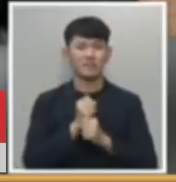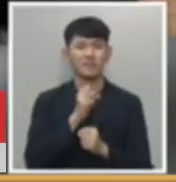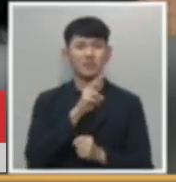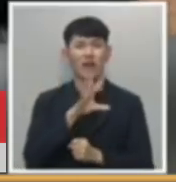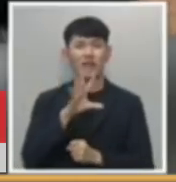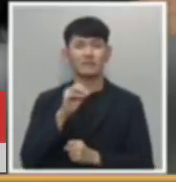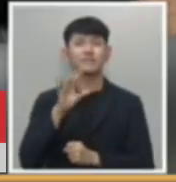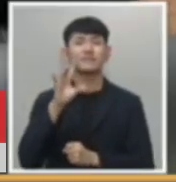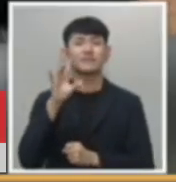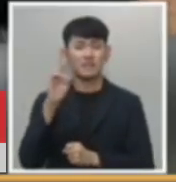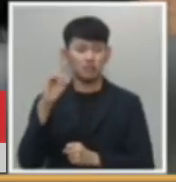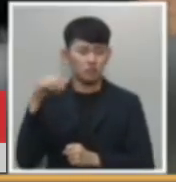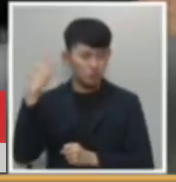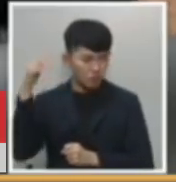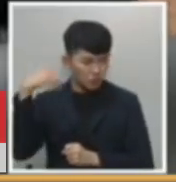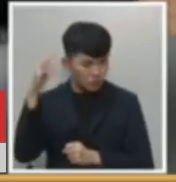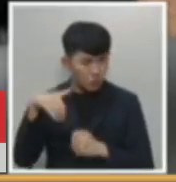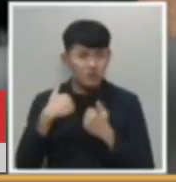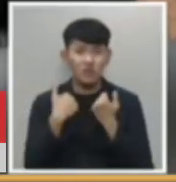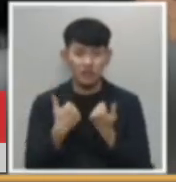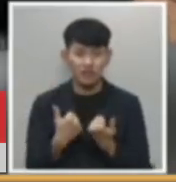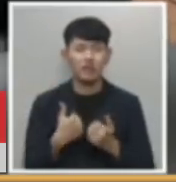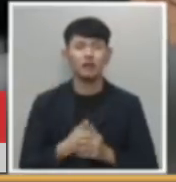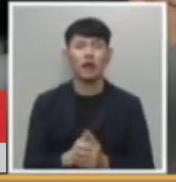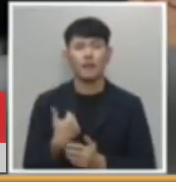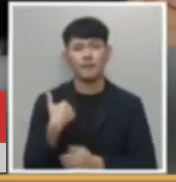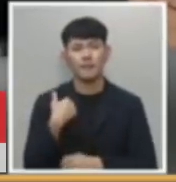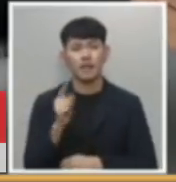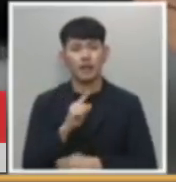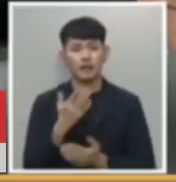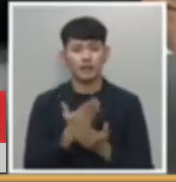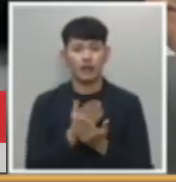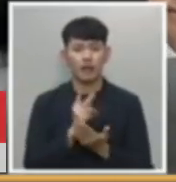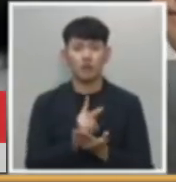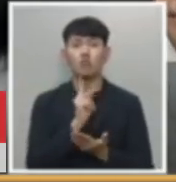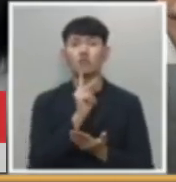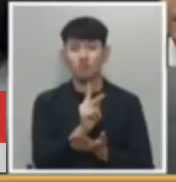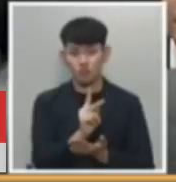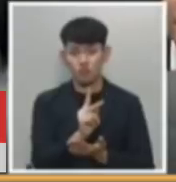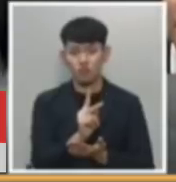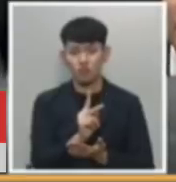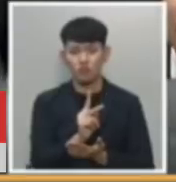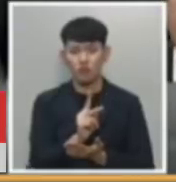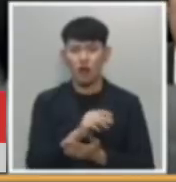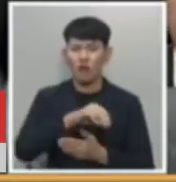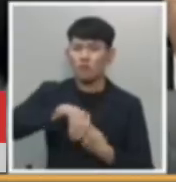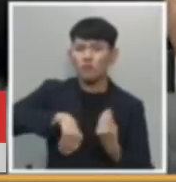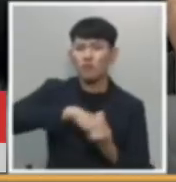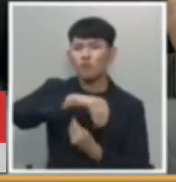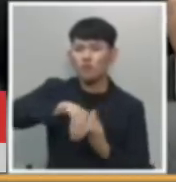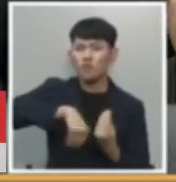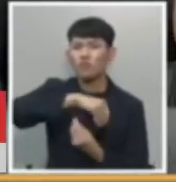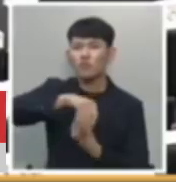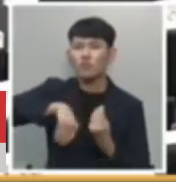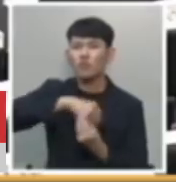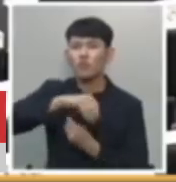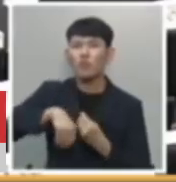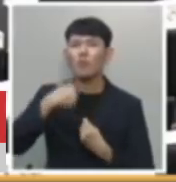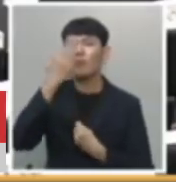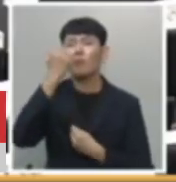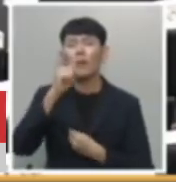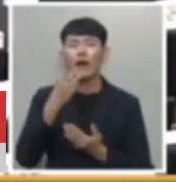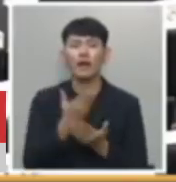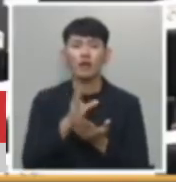2557มาเนี่ยก็ได้มีการกู้เงินนะครับเข้ามาชดเชยนะครับการขาดดุลงบประม